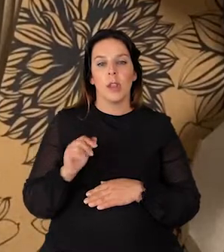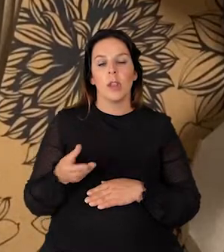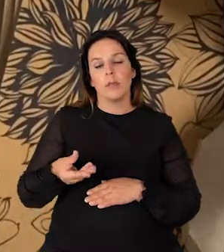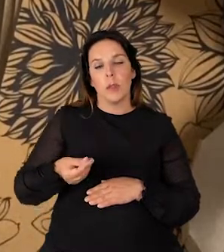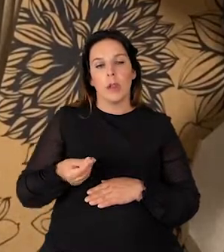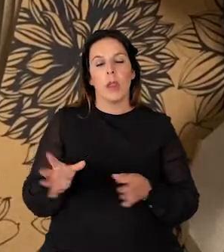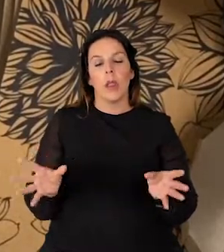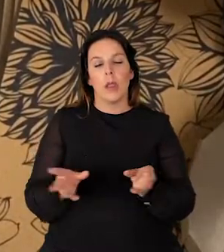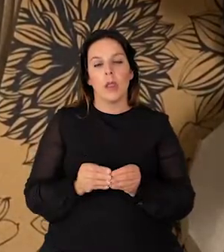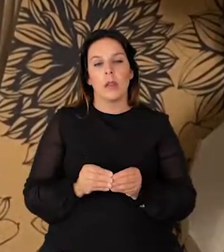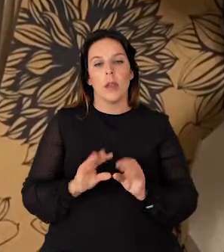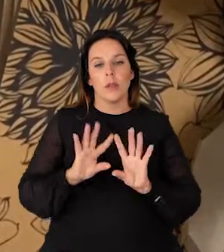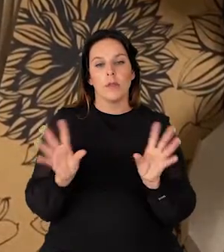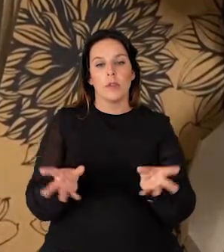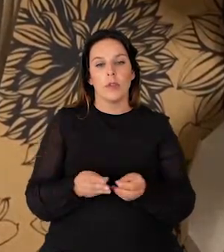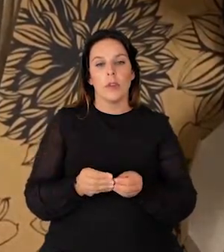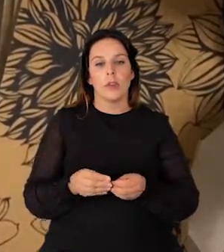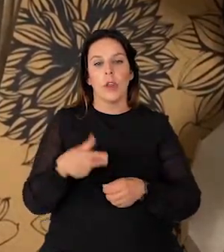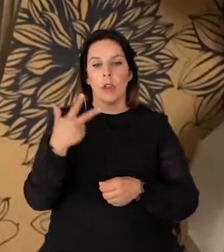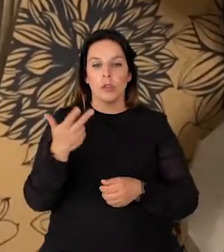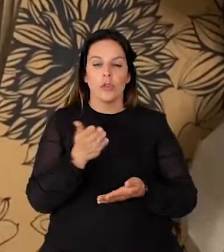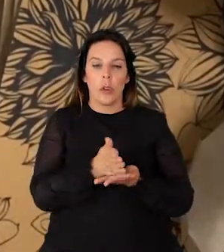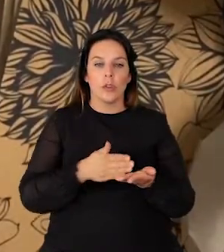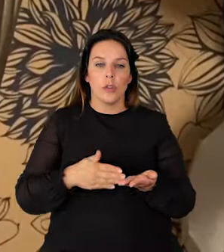i sklejamy wszystkie trzy